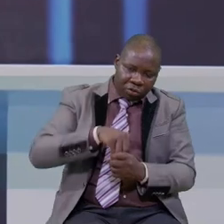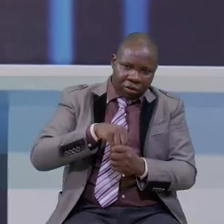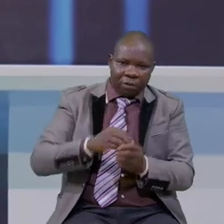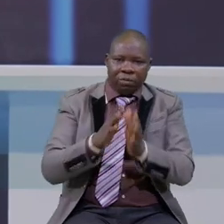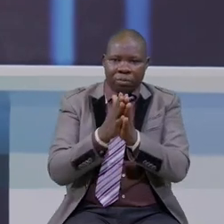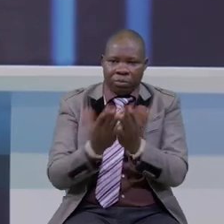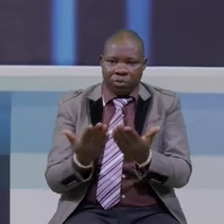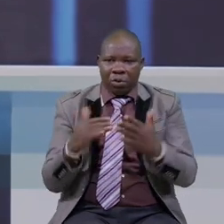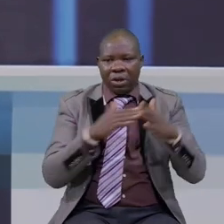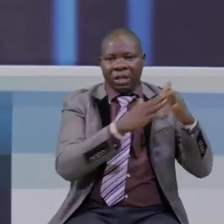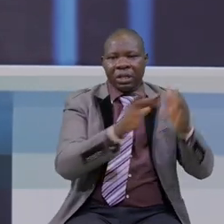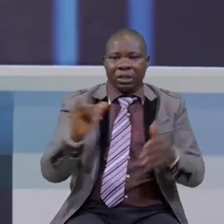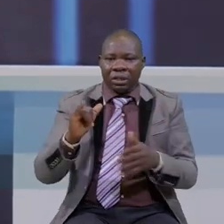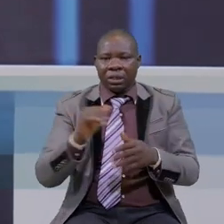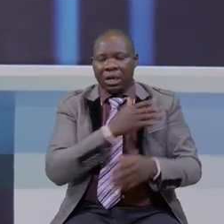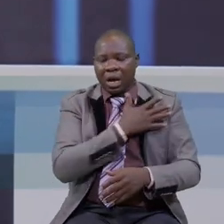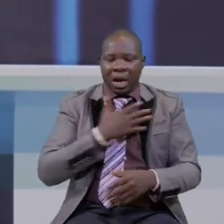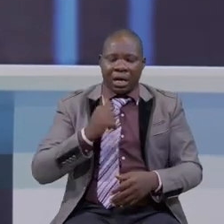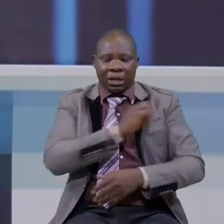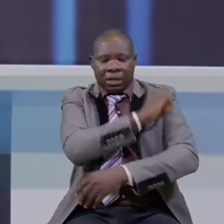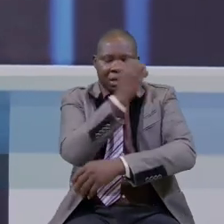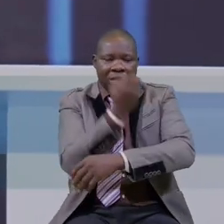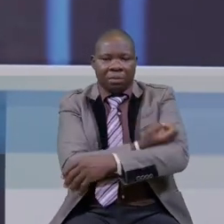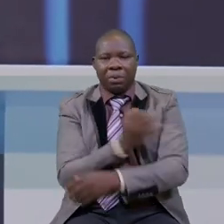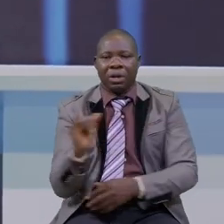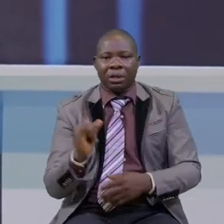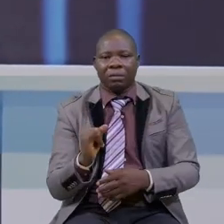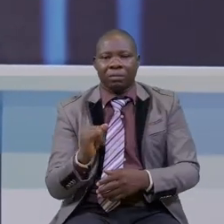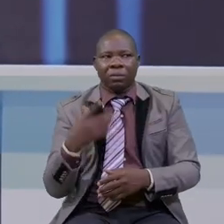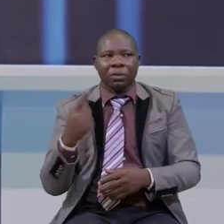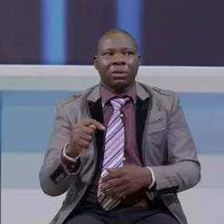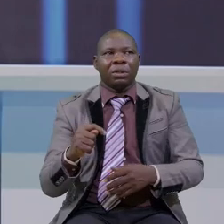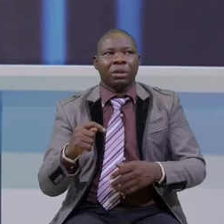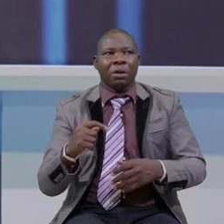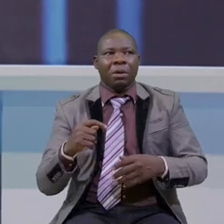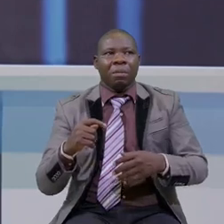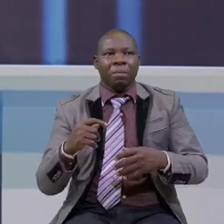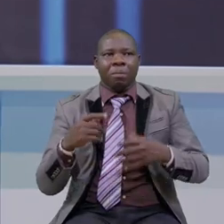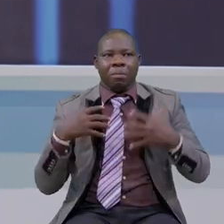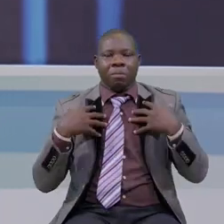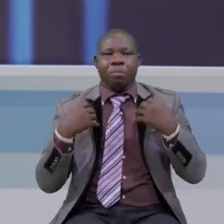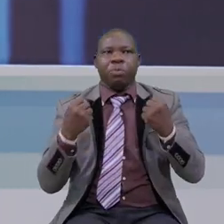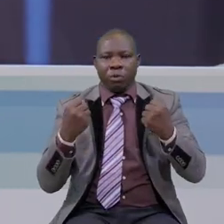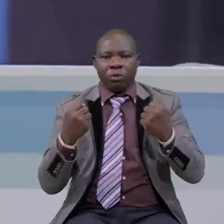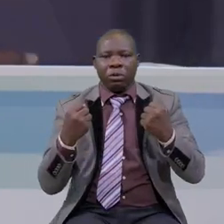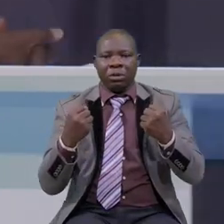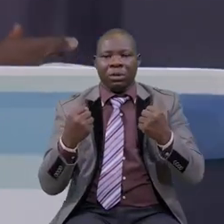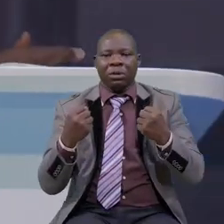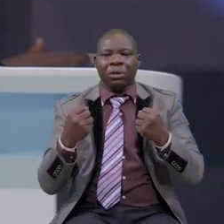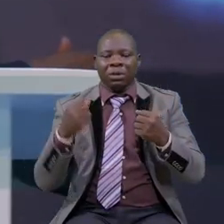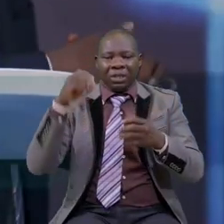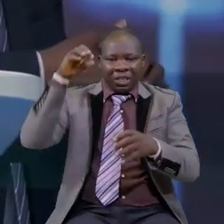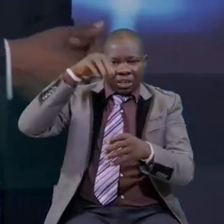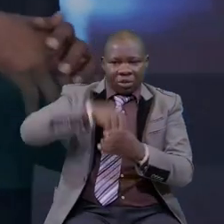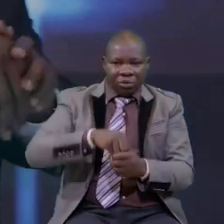dirige et revêt de puissance. Le livre audacieux et inclusif. Ce livre